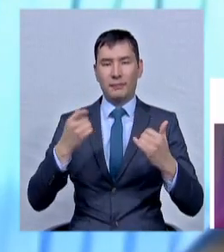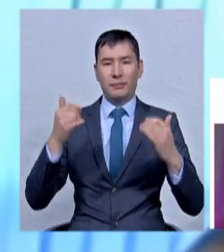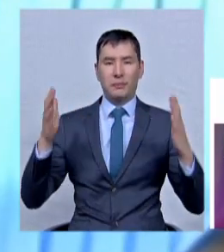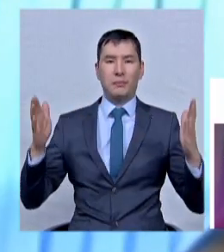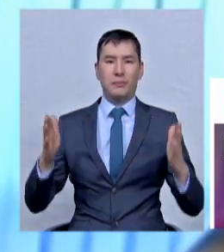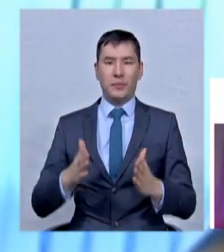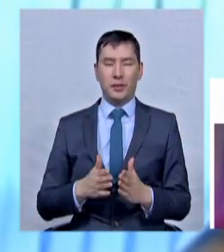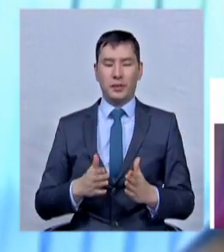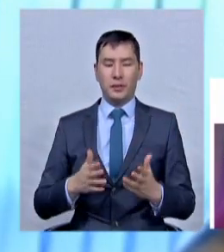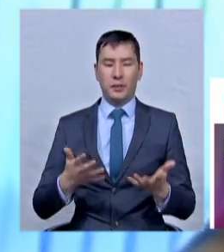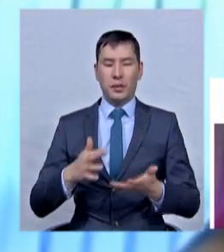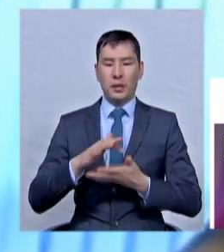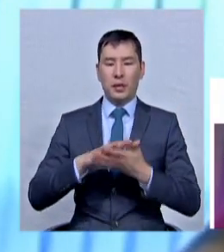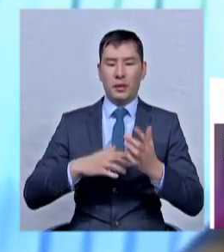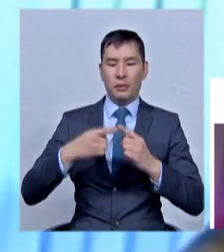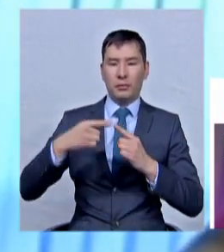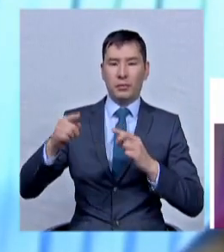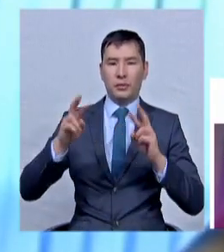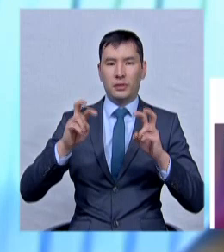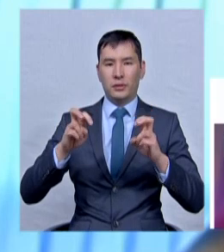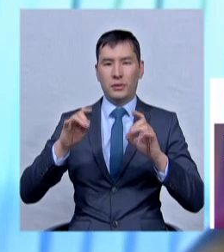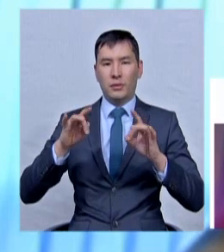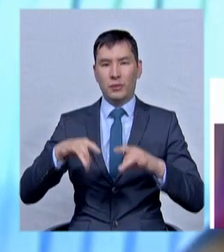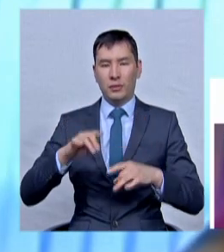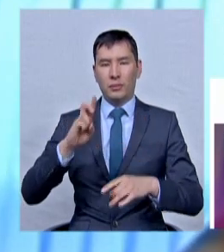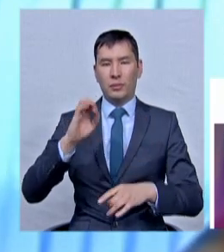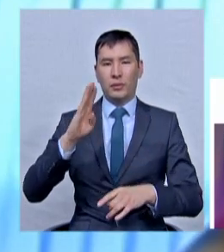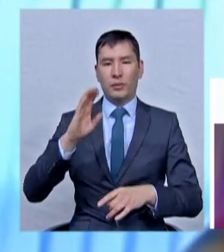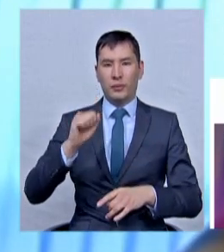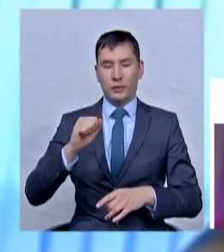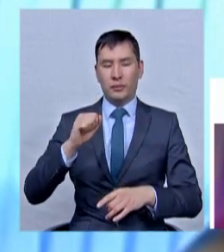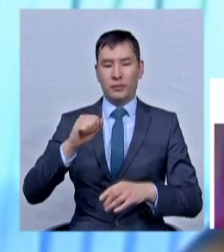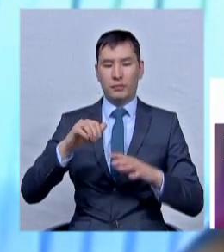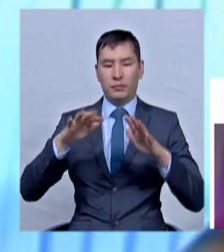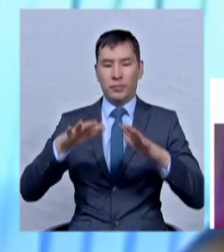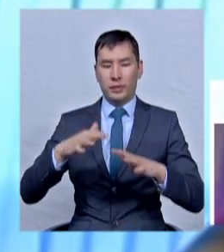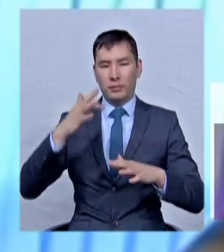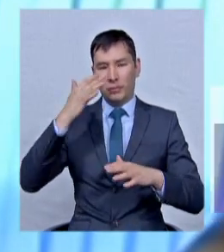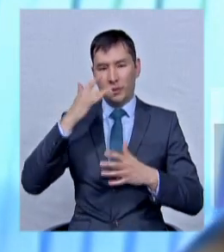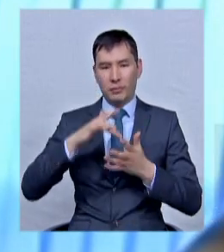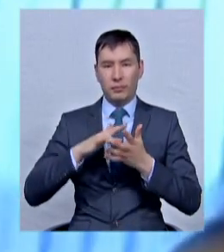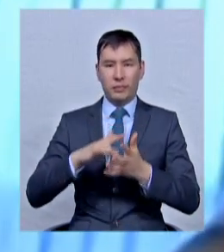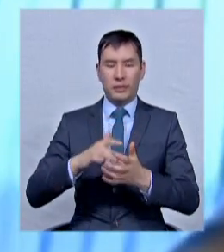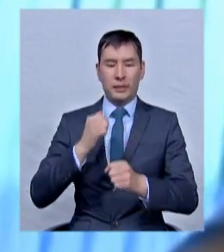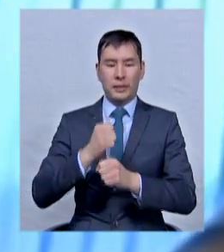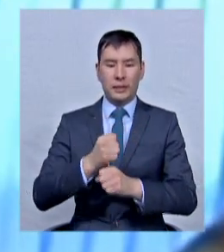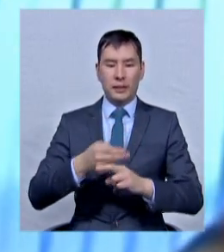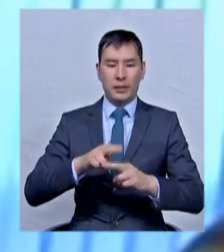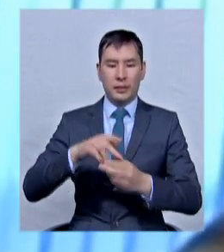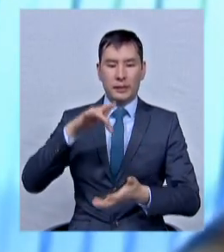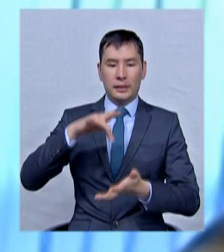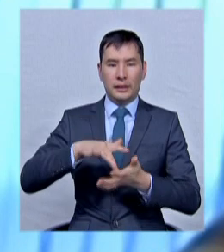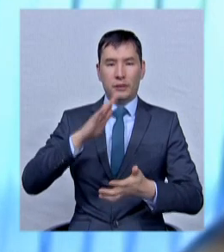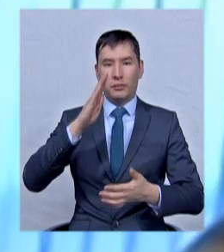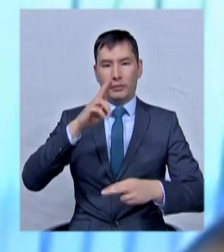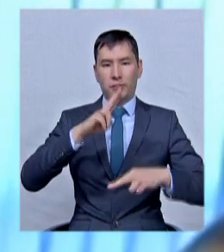жөнделді. Болашақта шағын хостел және кофеханасы бар Бутаковка шатқалында сапар орталығын салу жоспарда бар. Мұндай орталықтар Шымбұлақта да бой